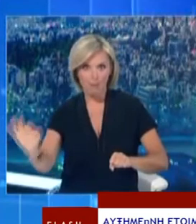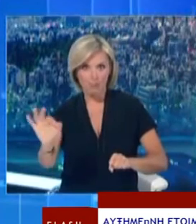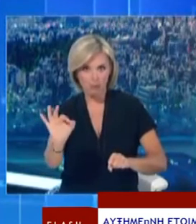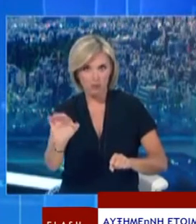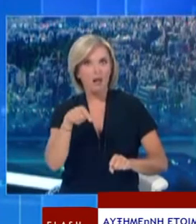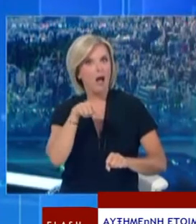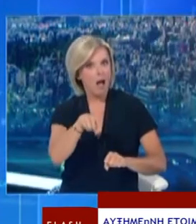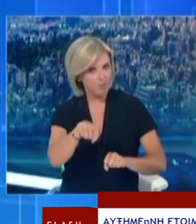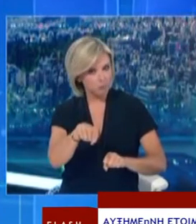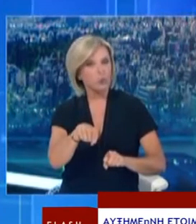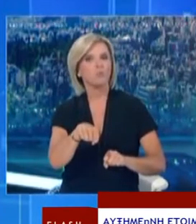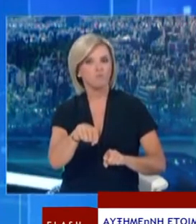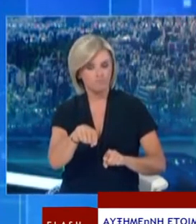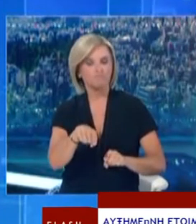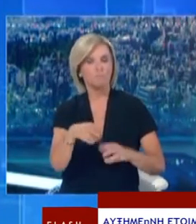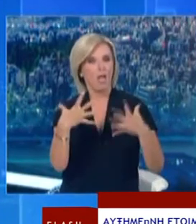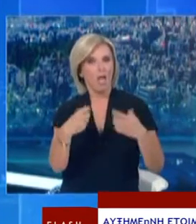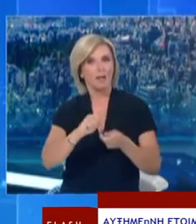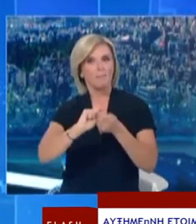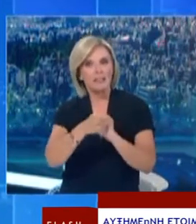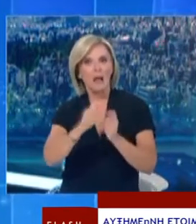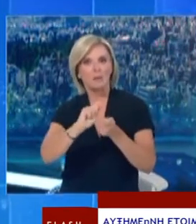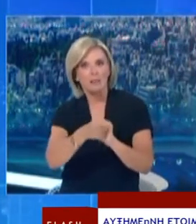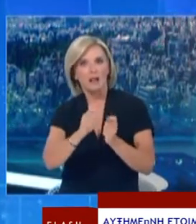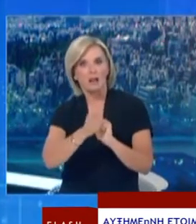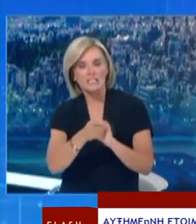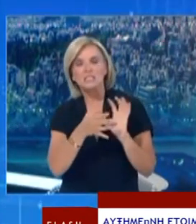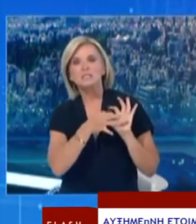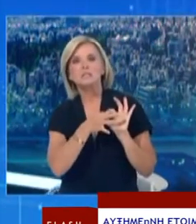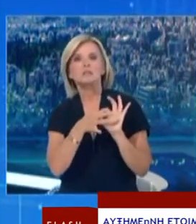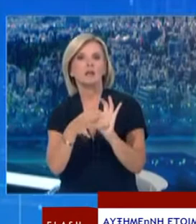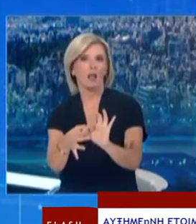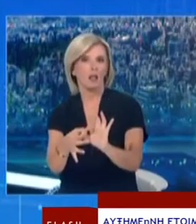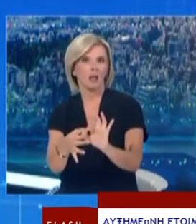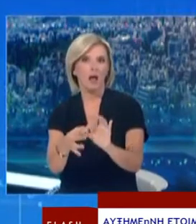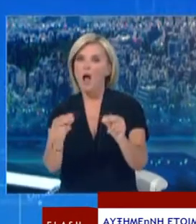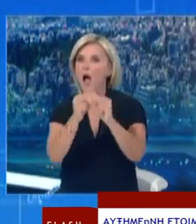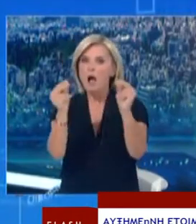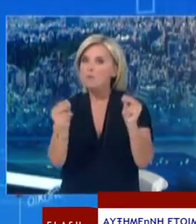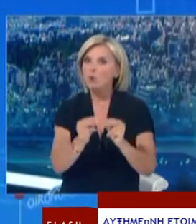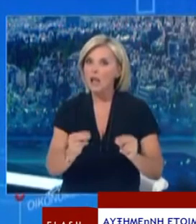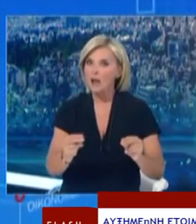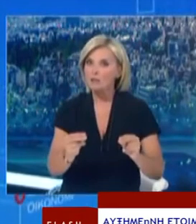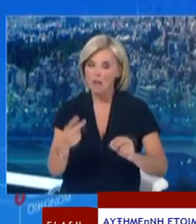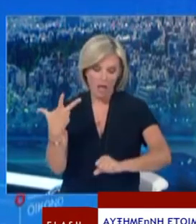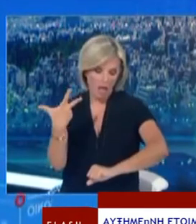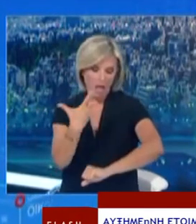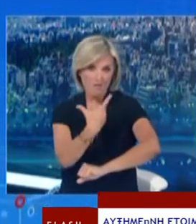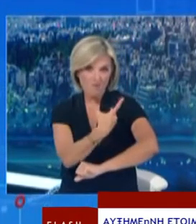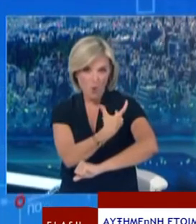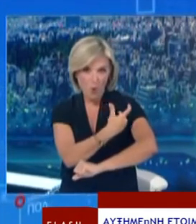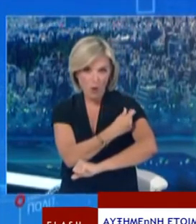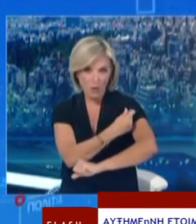νέες μεταλλάξεις και σε μείωση της αποτελεσματικότητας των εμβολίων. Έχουμε πει ότι κάθε